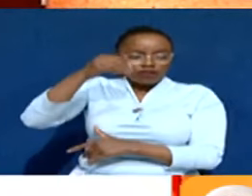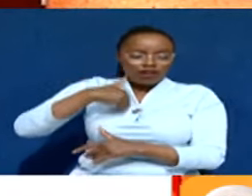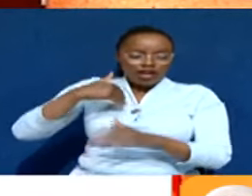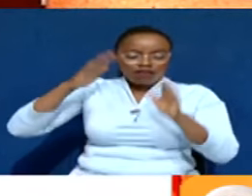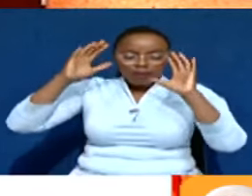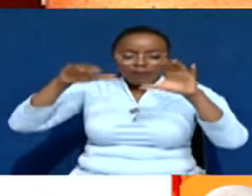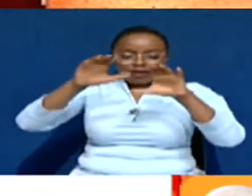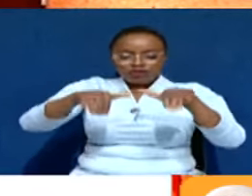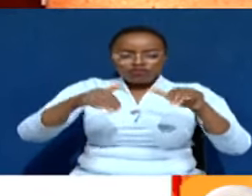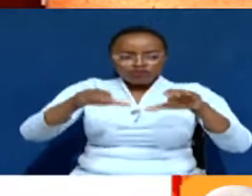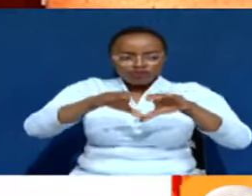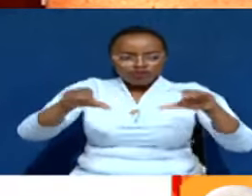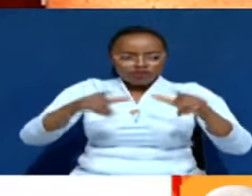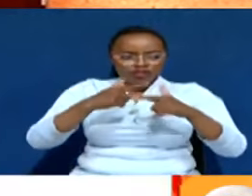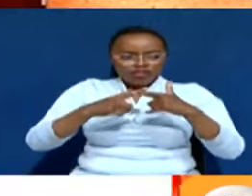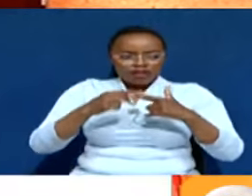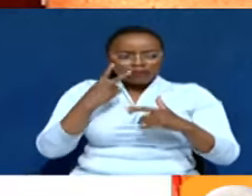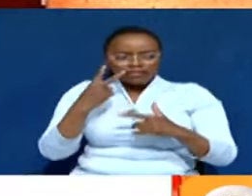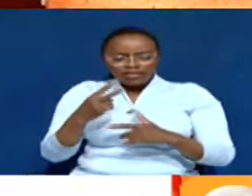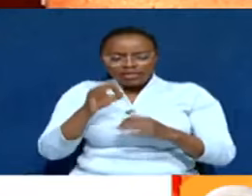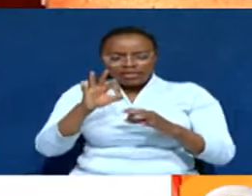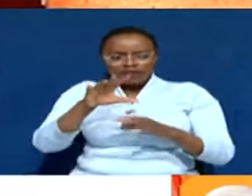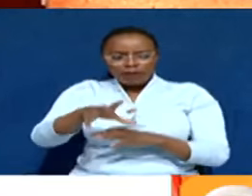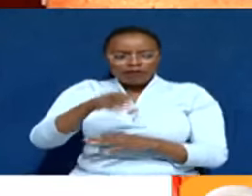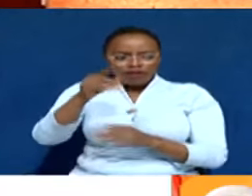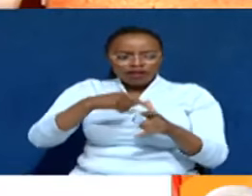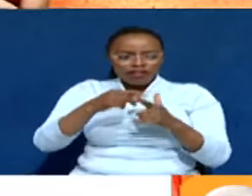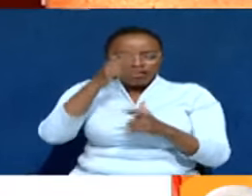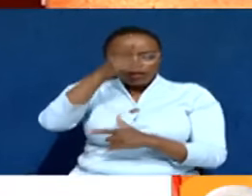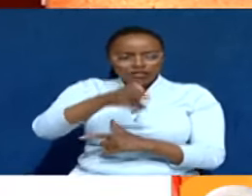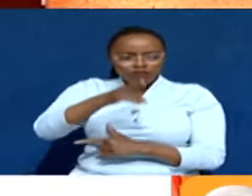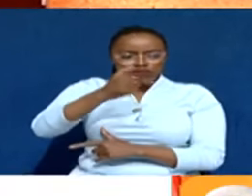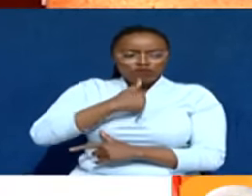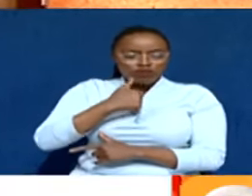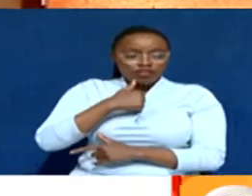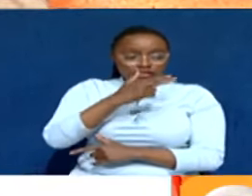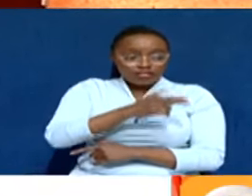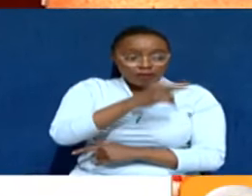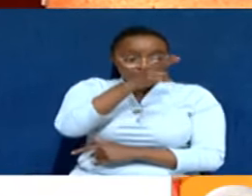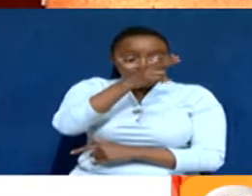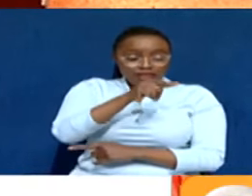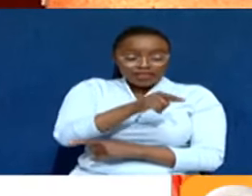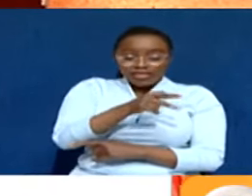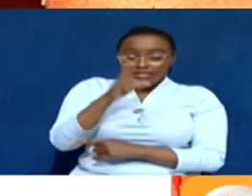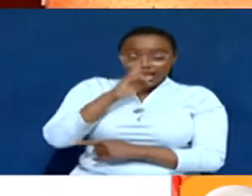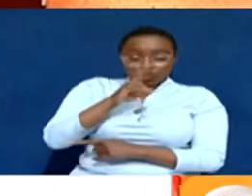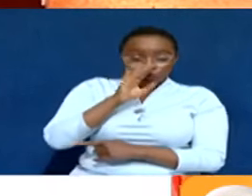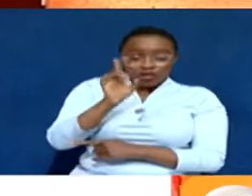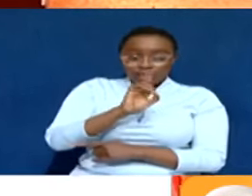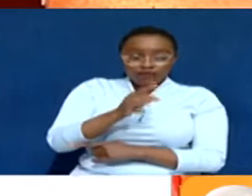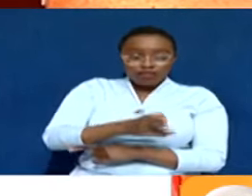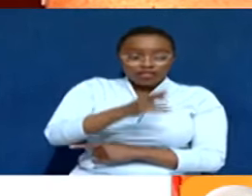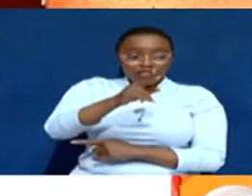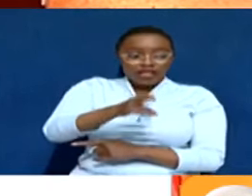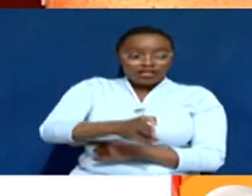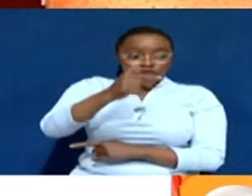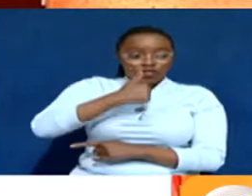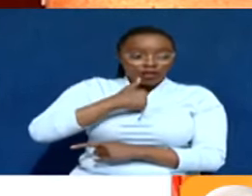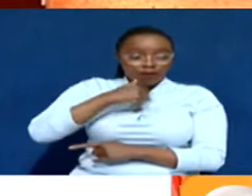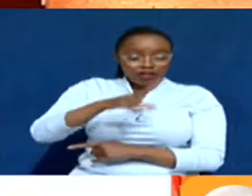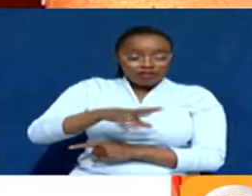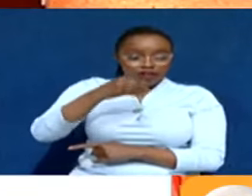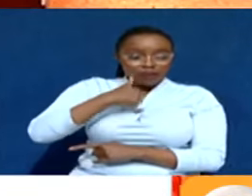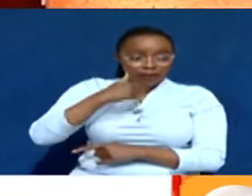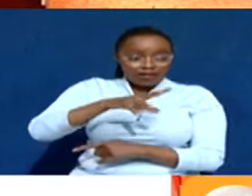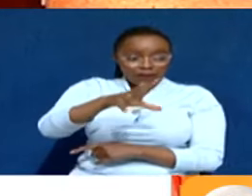mtaro kubwa. Hiyo mtaro nikapiga hesabu, nikipatikana hapa nitashutiwa. That is a gun, sio toy. Hiyo ni gani? Nitashutiwa nipatikane